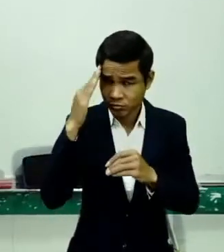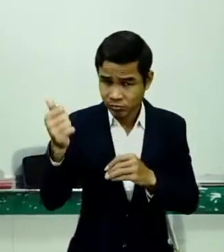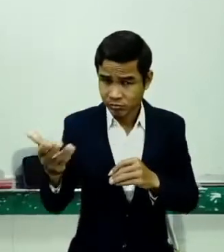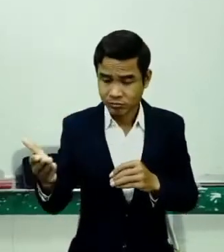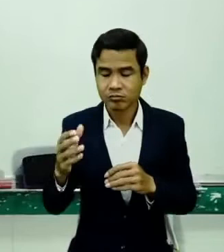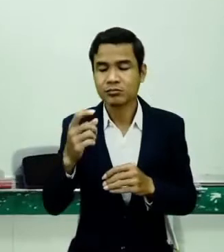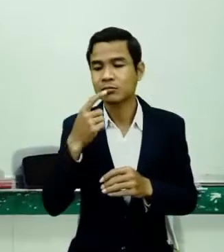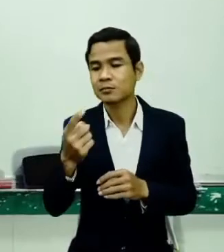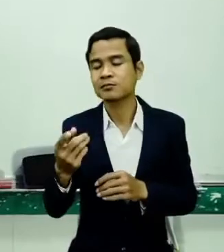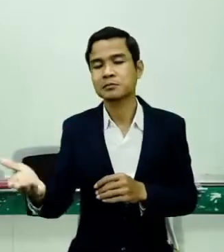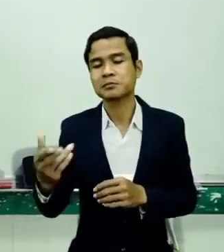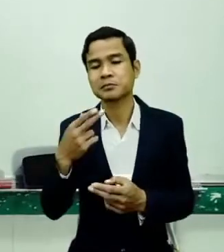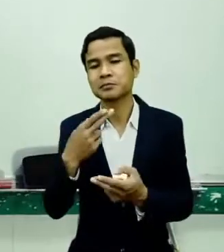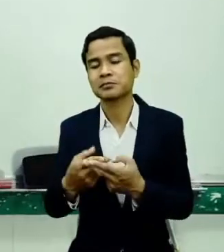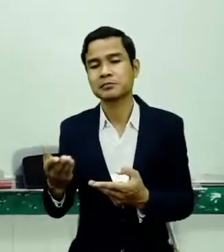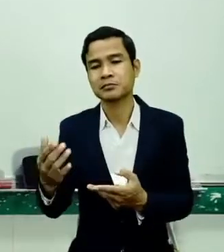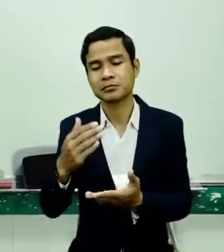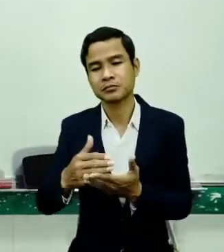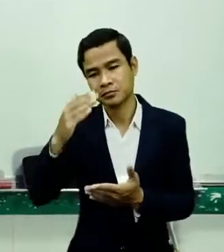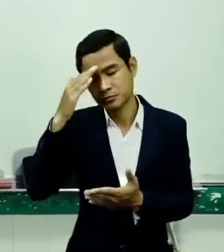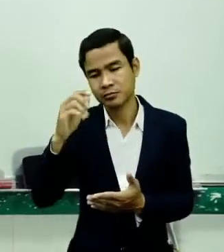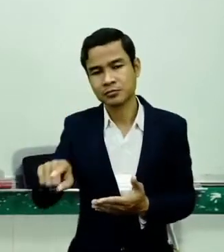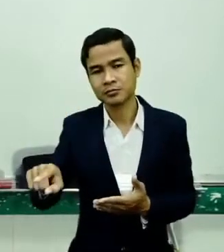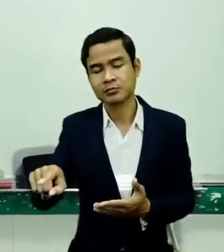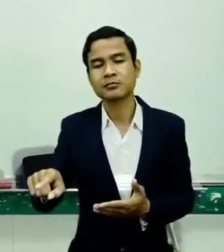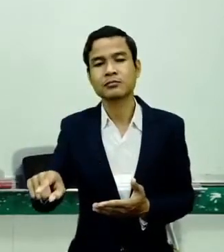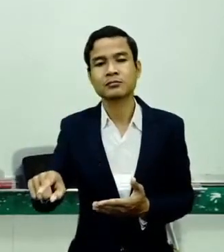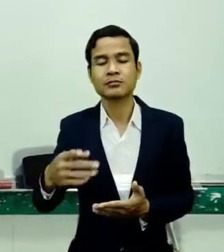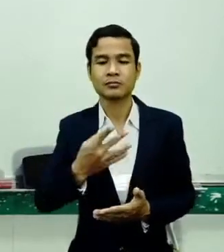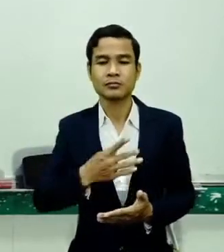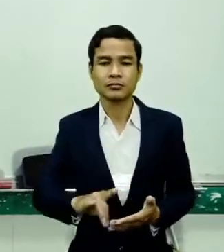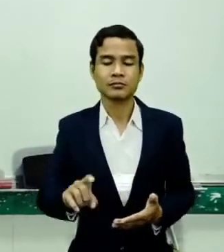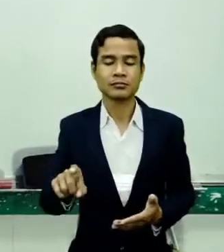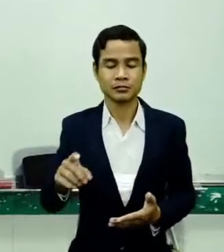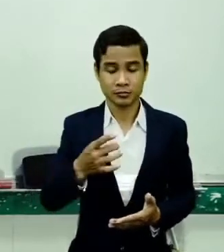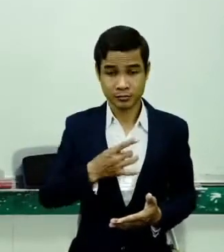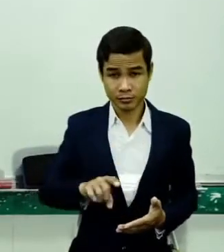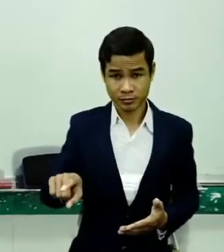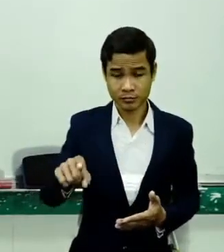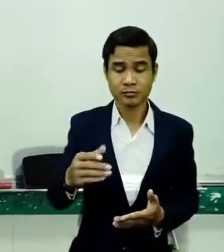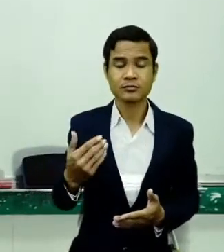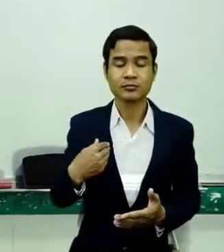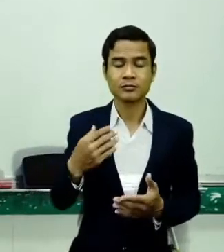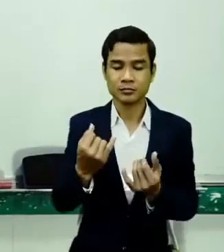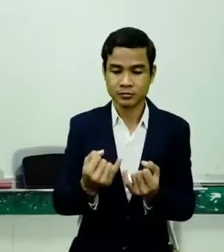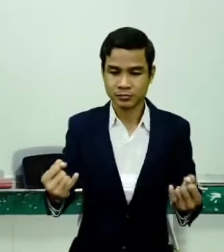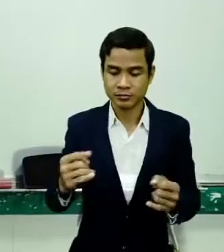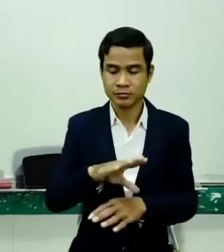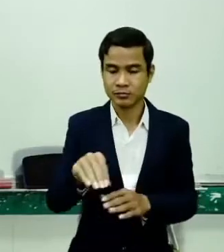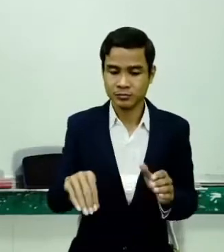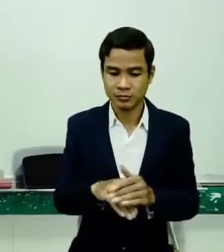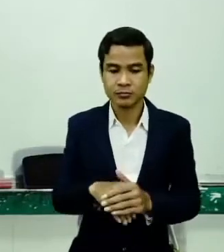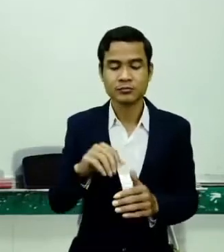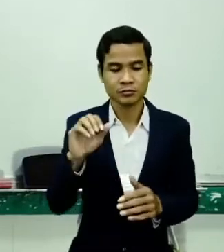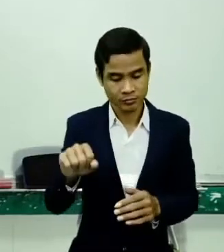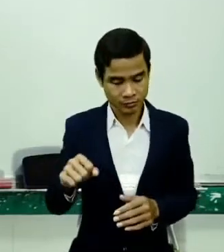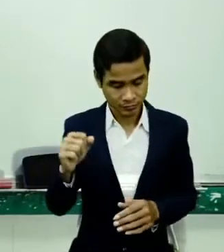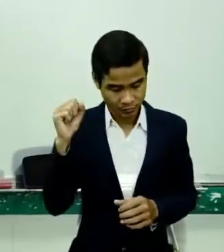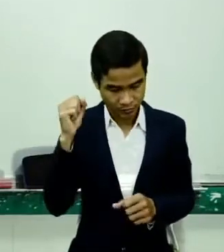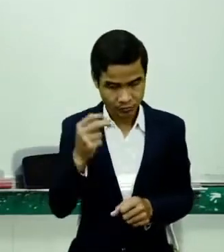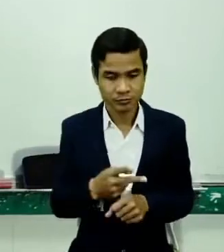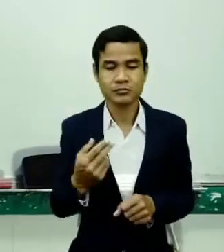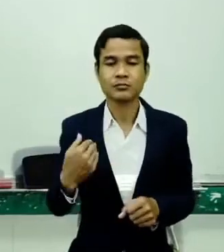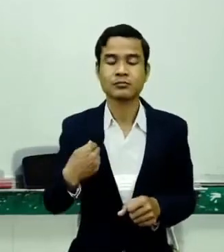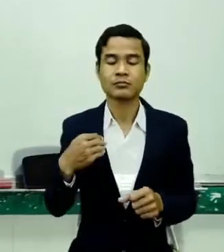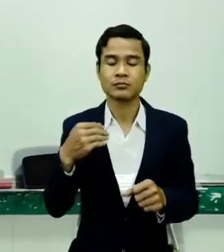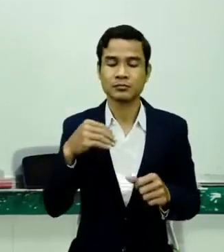កគ្រូក៏បានឆ្លើយប្រាប់ទៅសិស្សម្នាក់នោះថាដោយសារតែកុមារទាំងអស់គឺត្រូវការ